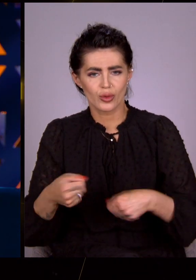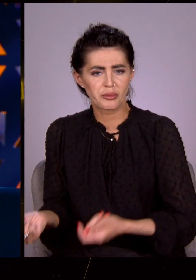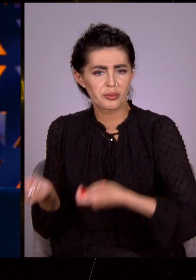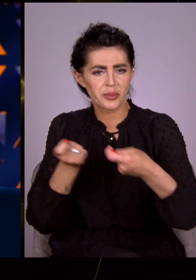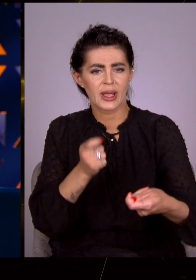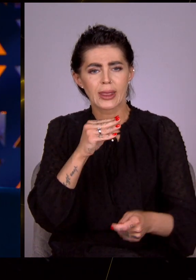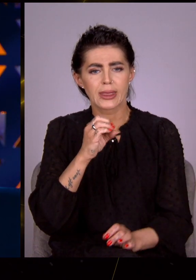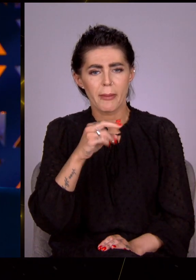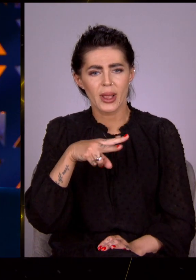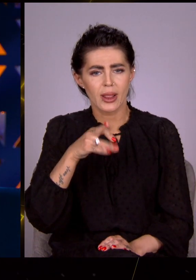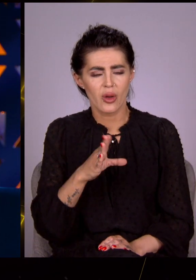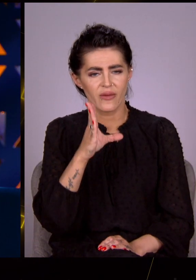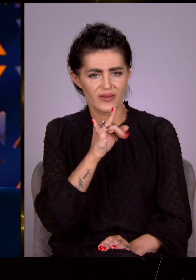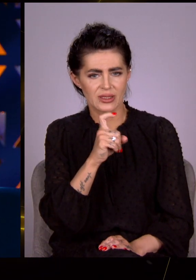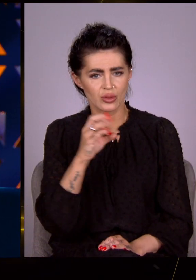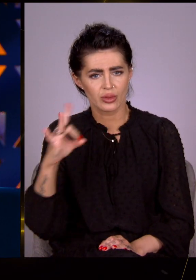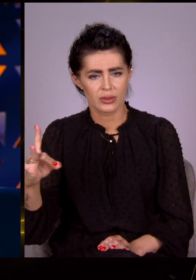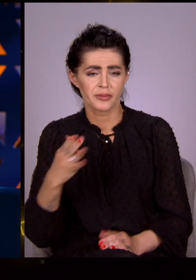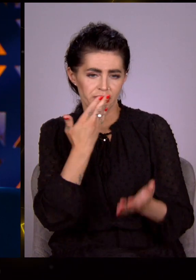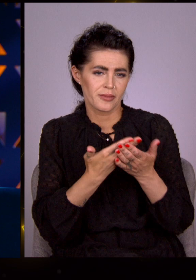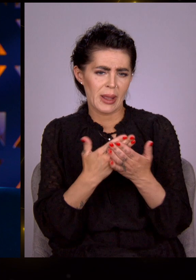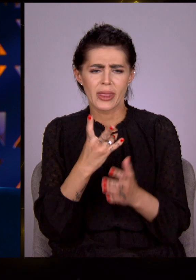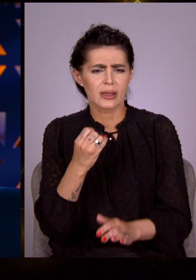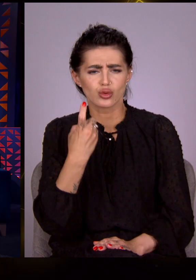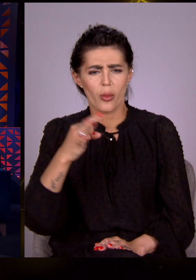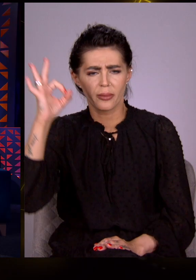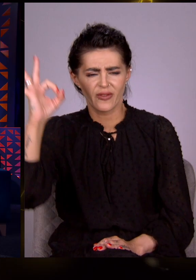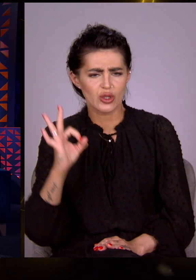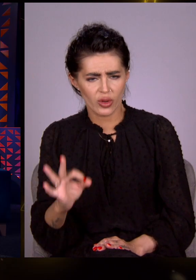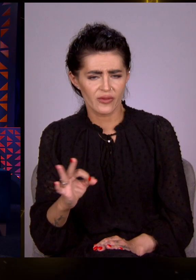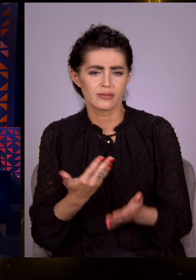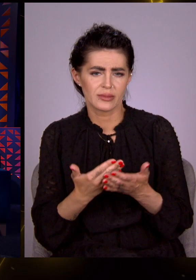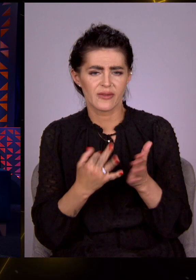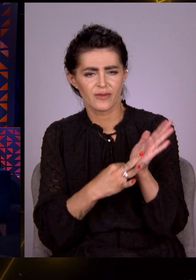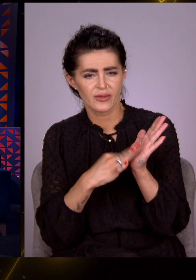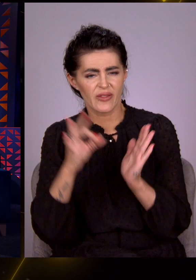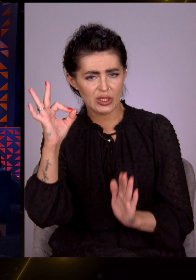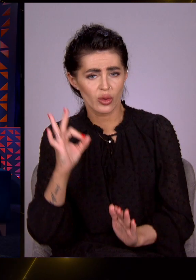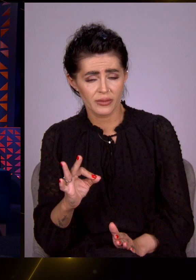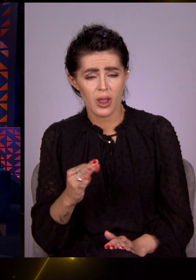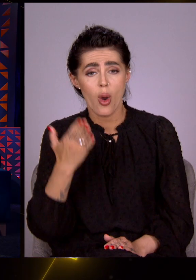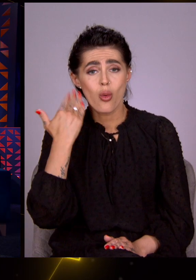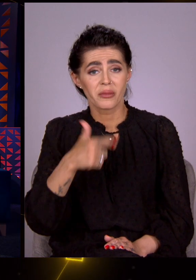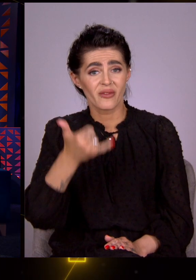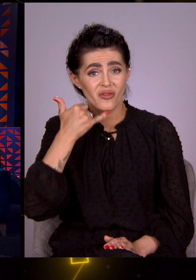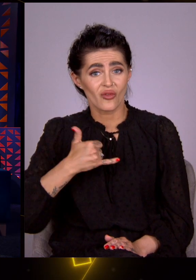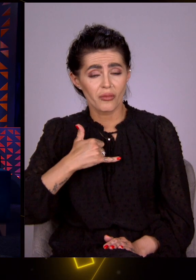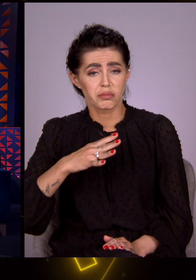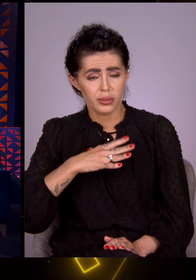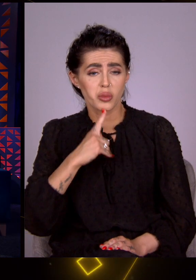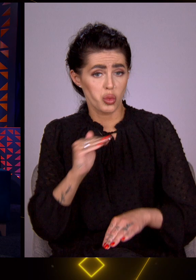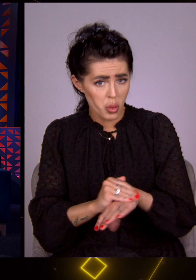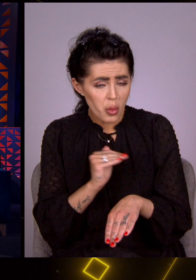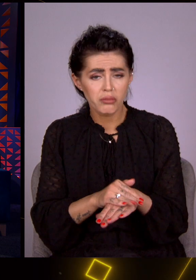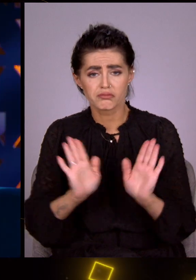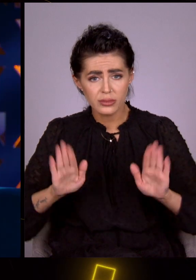на 100%, на 80% орієнтовно. І після того, як вона позвонила, добре, каже, все, я от